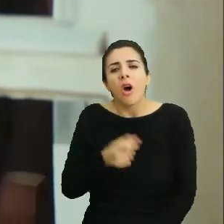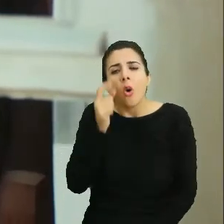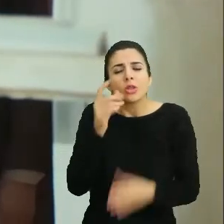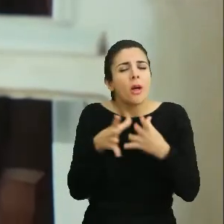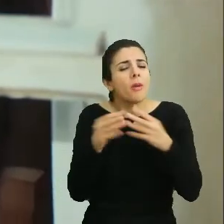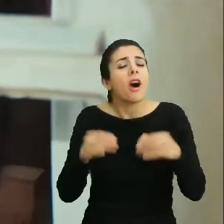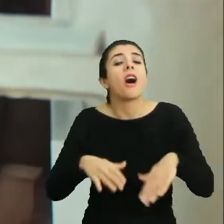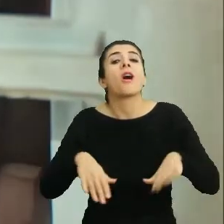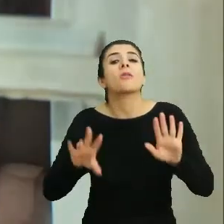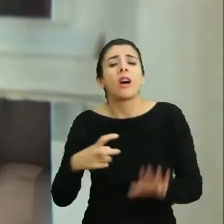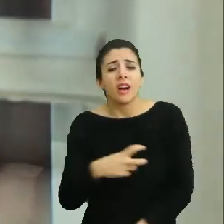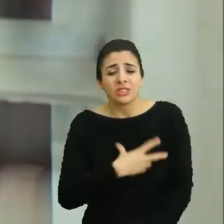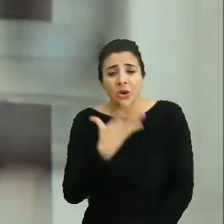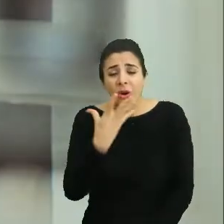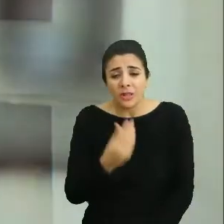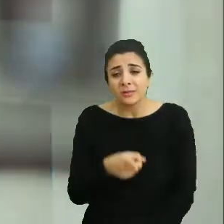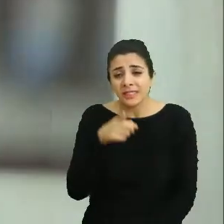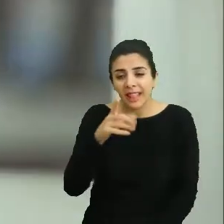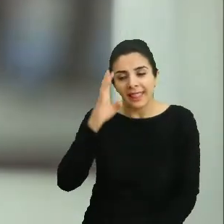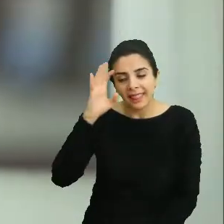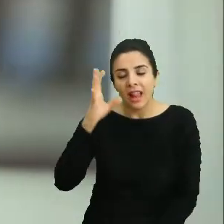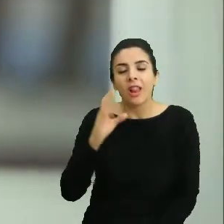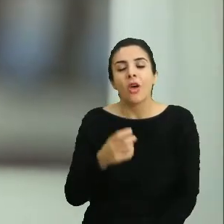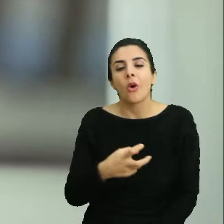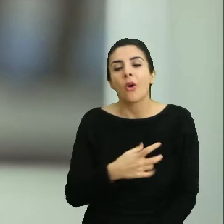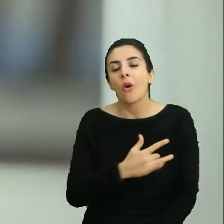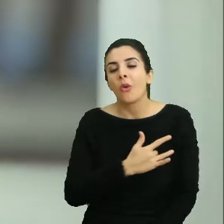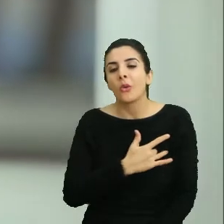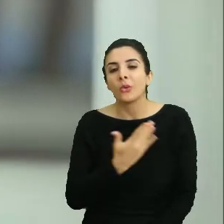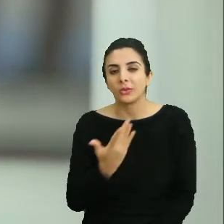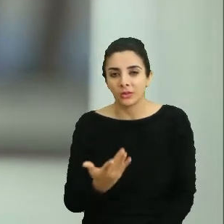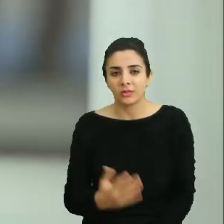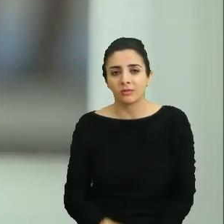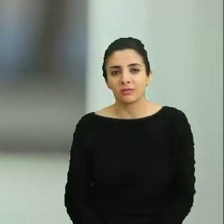hasret dinmiyor. Vurgunum sana deli gönül.